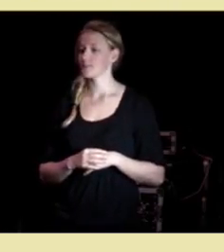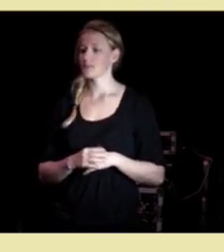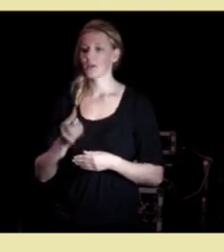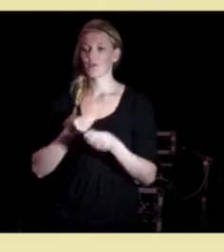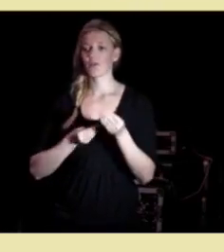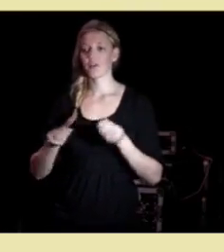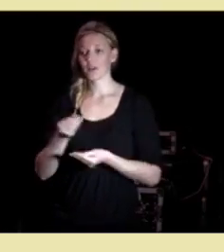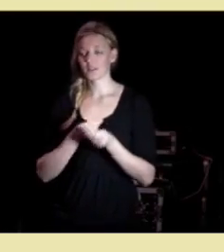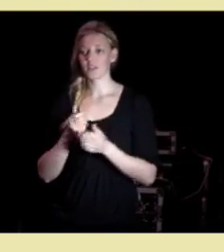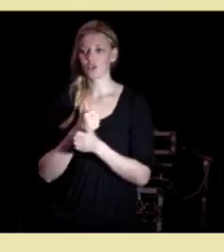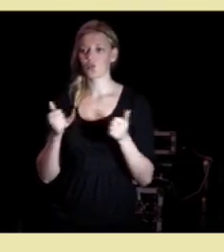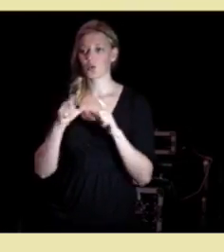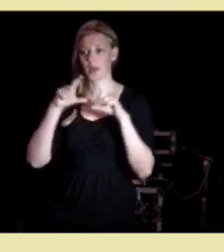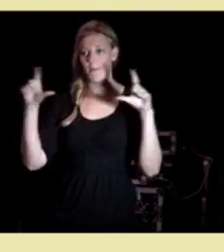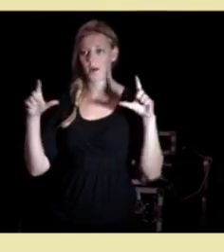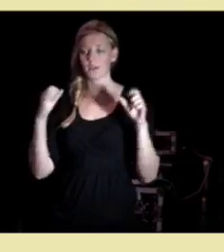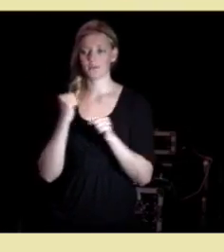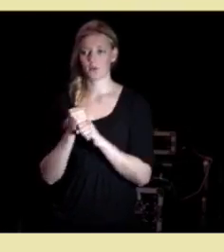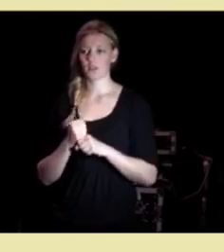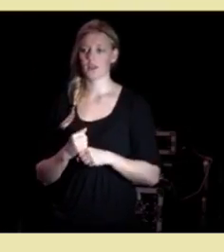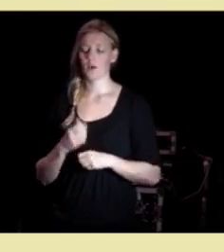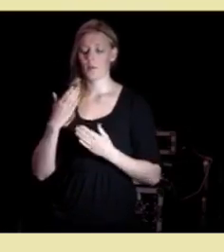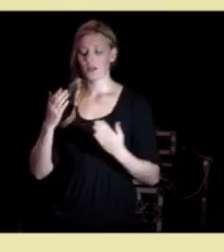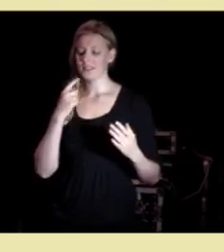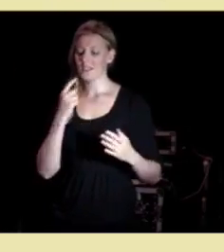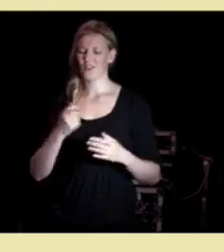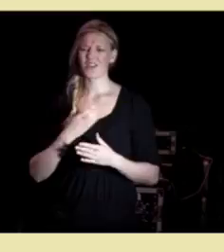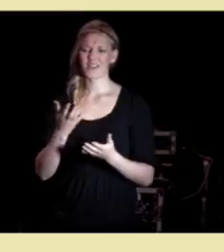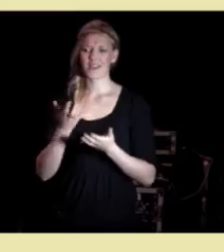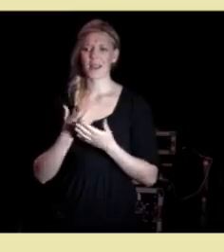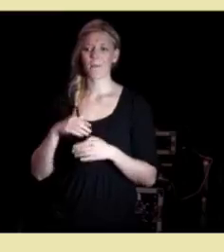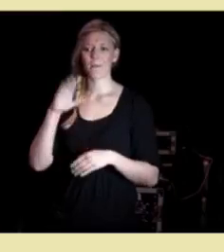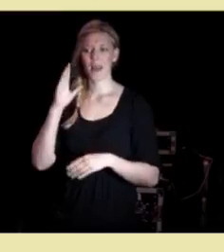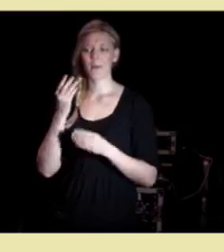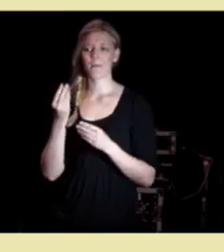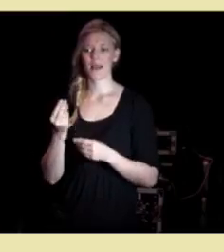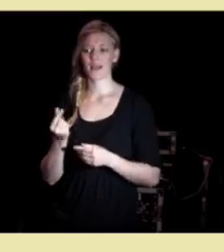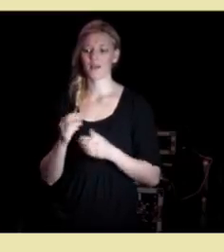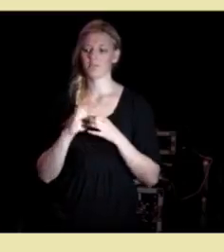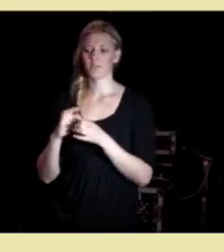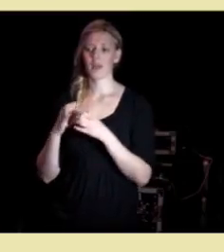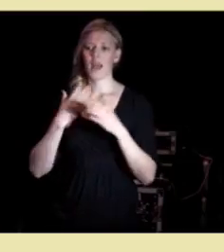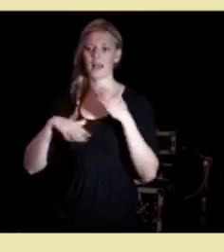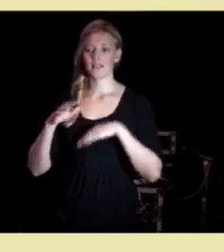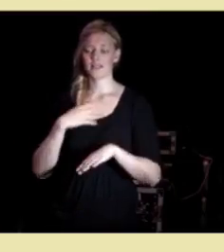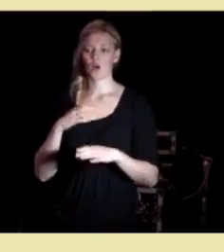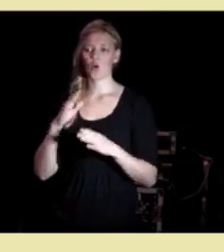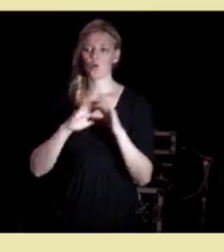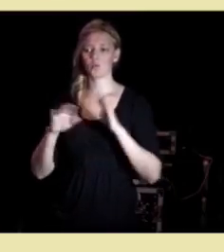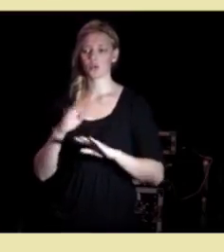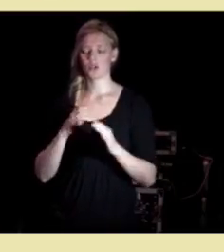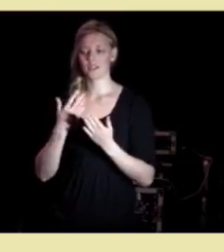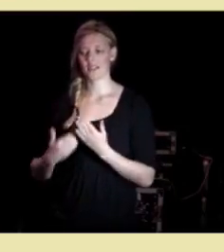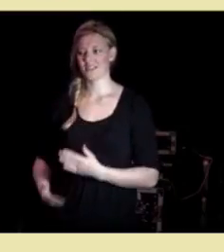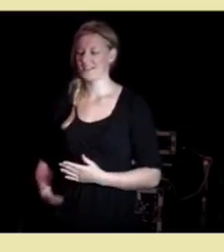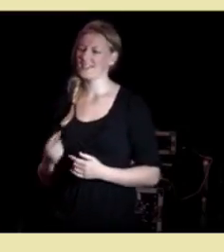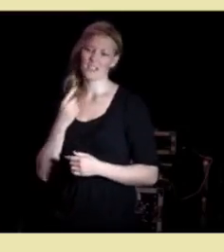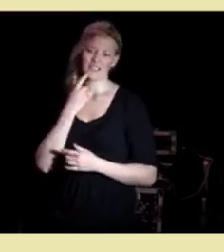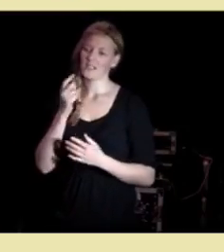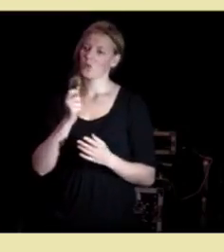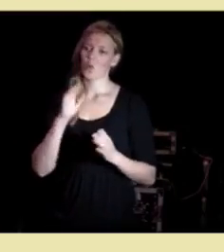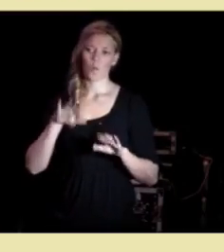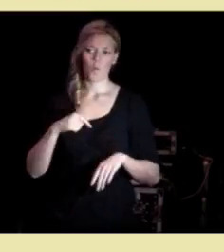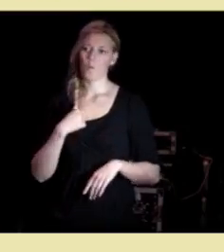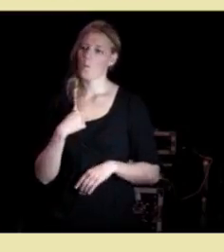Finansiering er naturligvis et stort tema, og mange sier at vi trenger mye mer penger til helse- og omsorgstjenesten. Skal ikke ta stilling til det her.